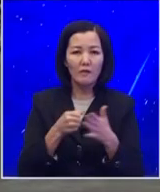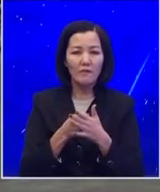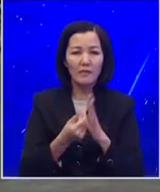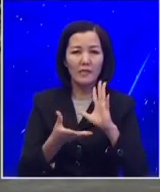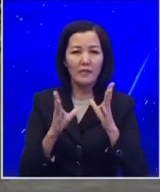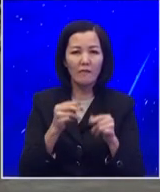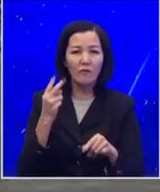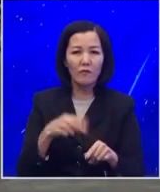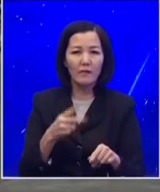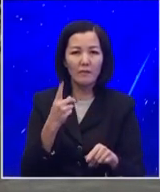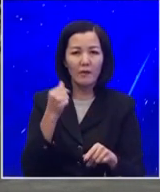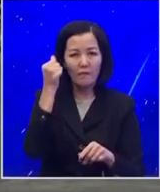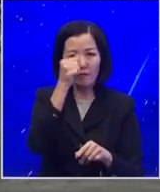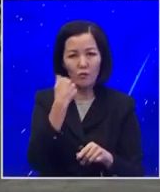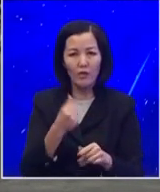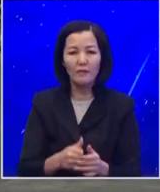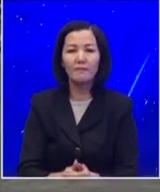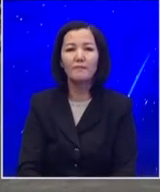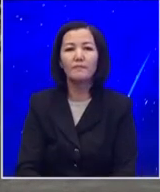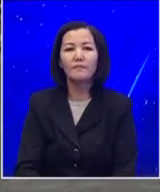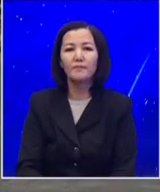всего 2021 года.